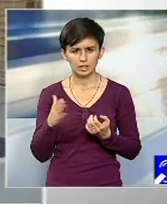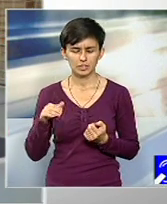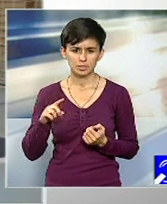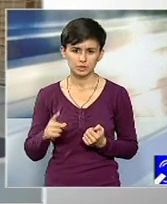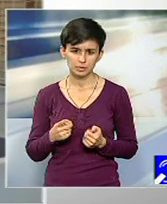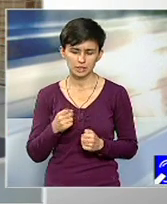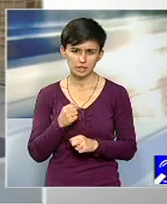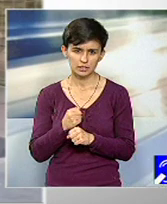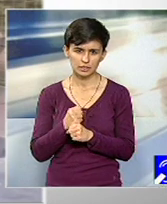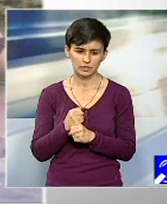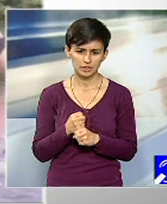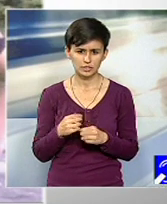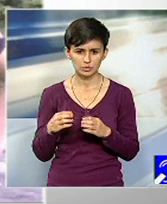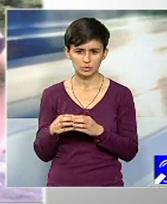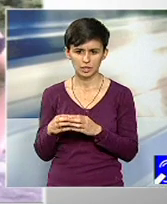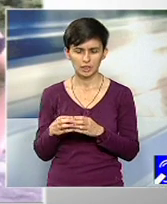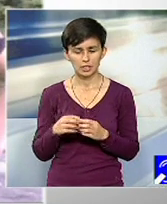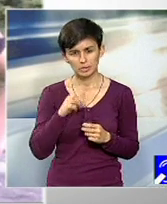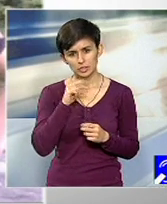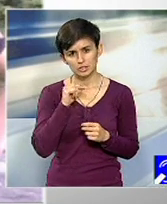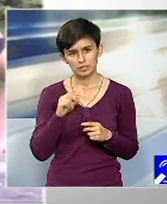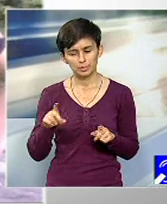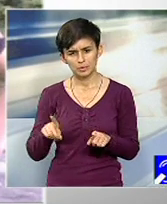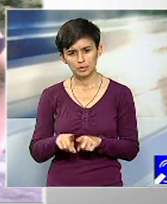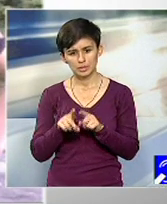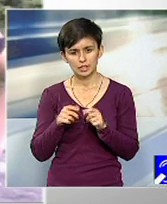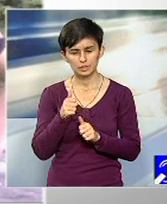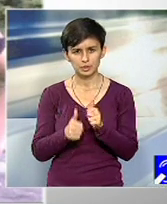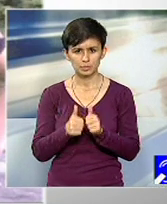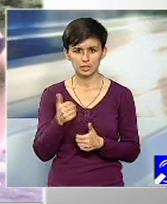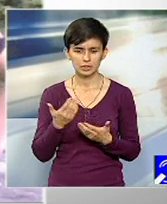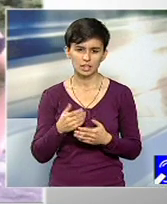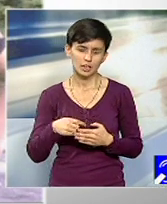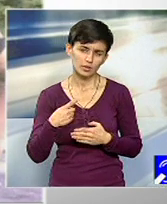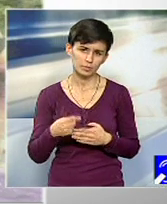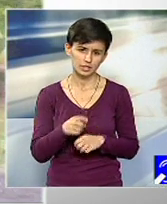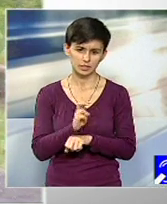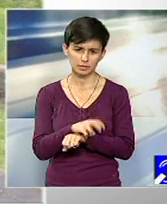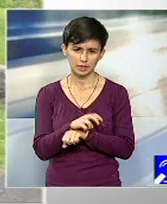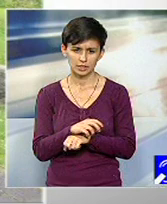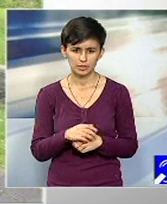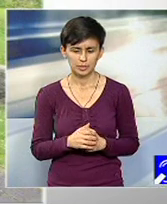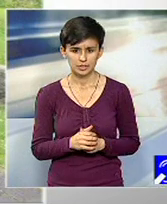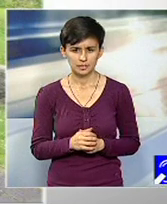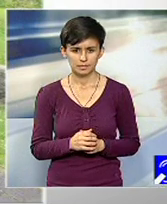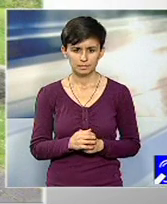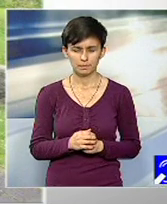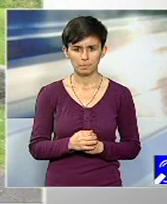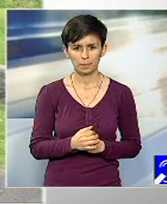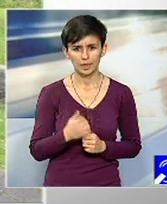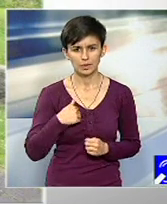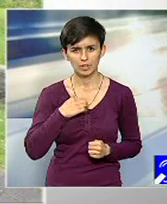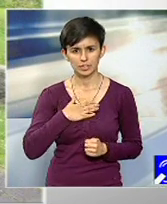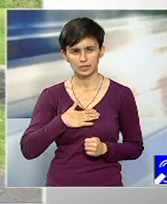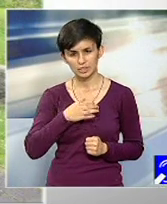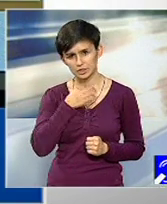și vă pregătiți. O să vorbim imediat despre competițiile la care urmează să participați. Însă vreau să ne explicați de ce vedem ochelari, de ce